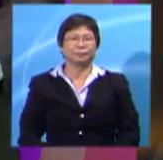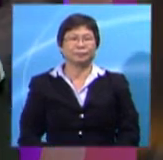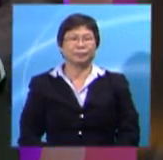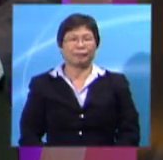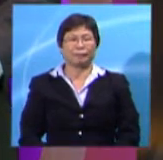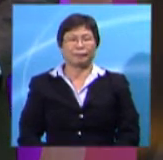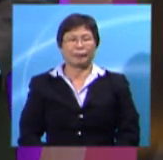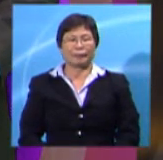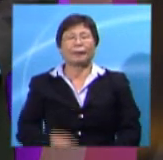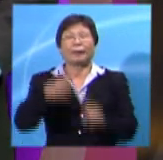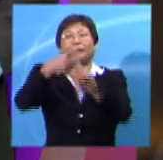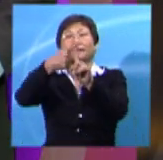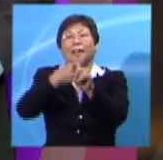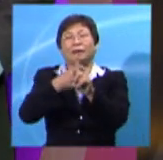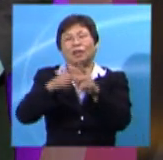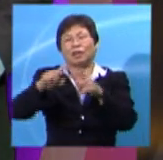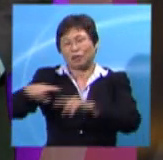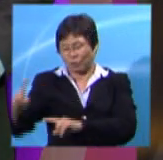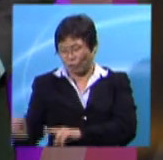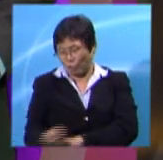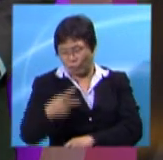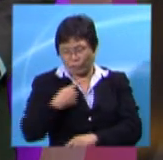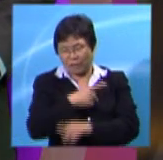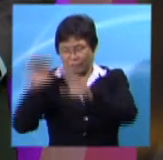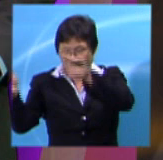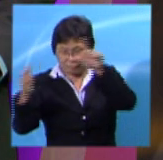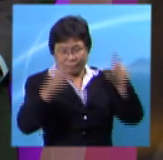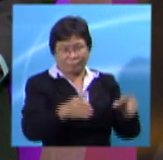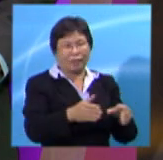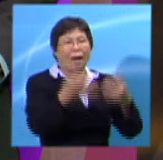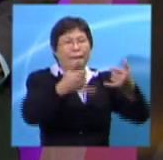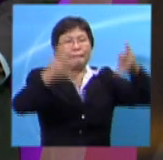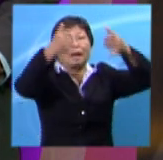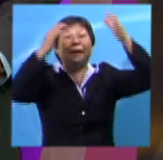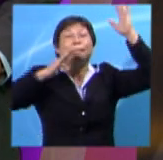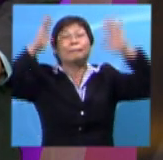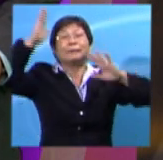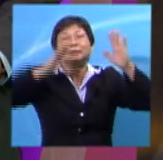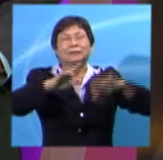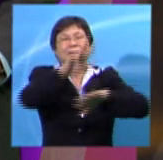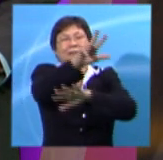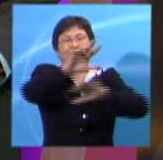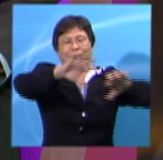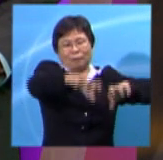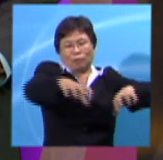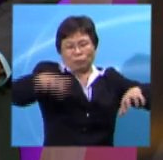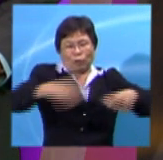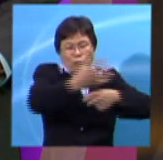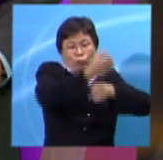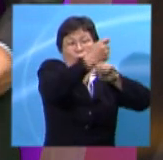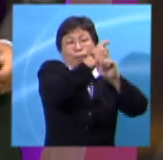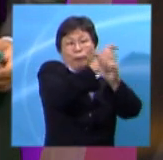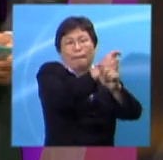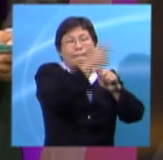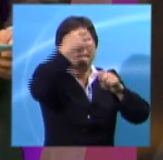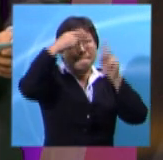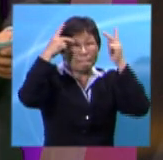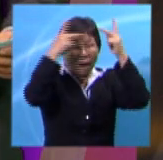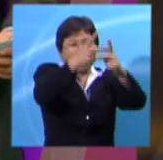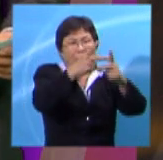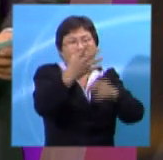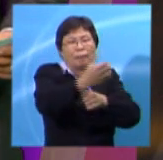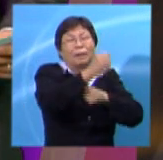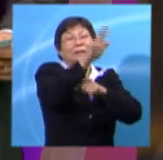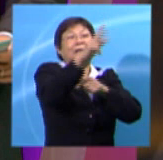malga dari Golf kita beralih ke Kancah piala Malaysia tiga pasukan termasuk juara bertahan Pahang berjaya